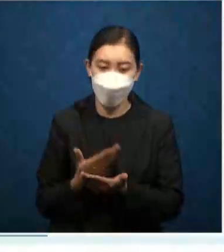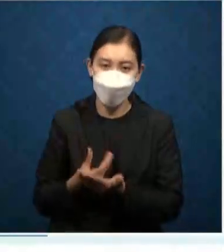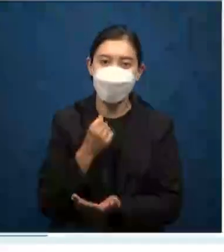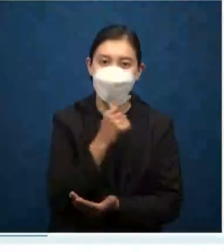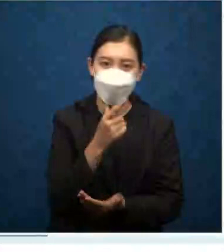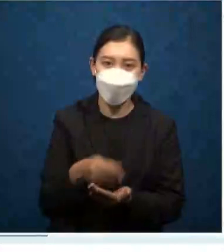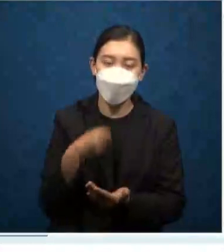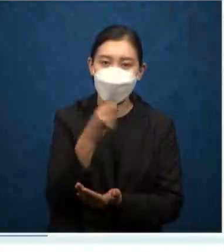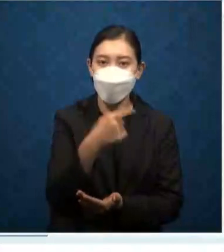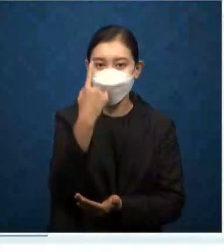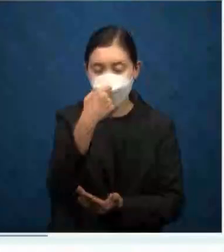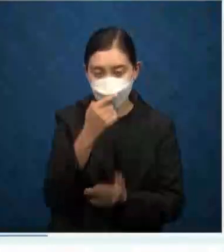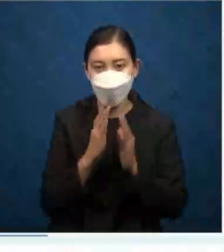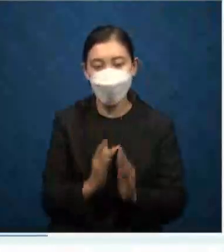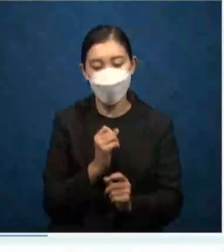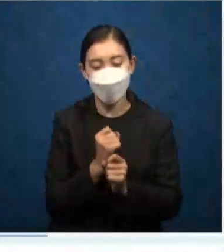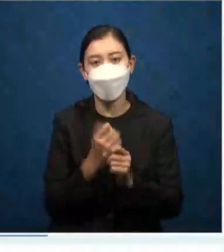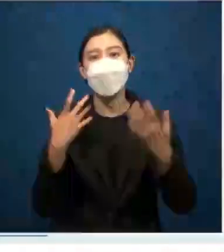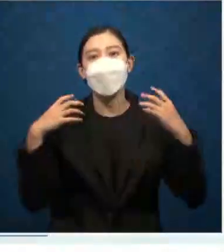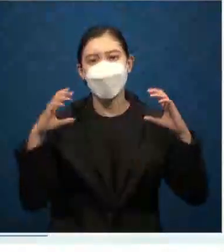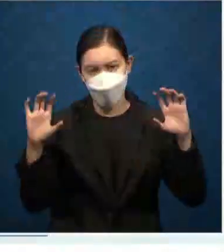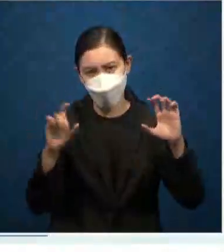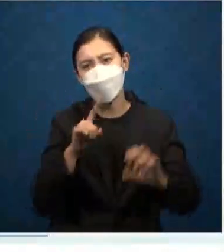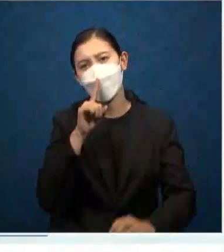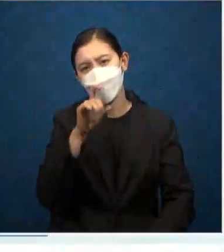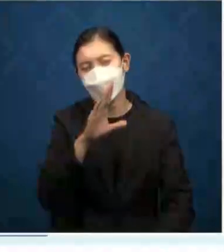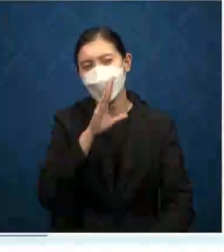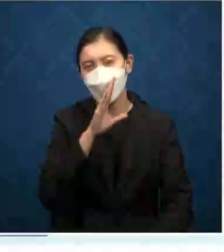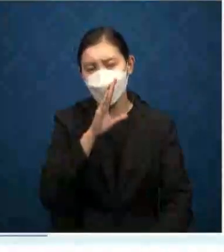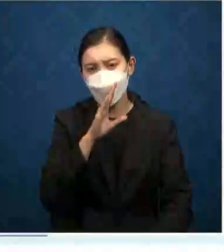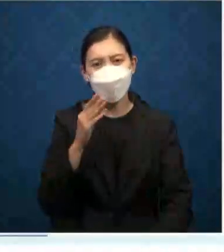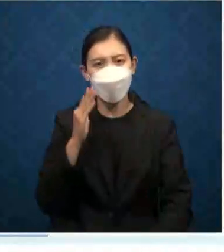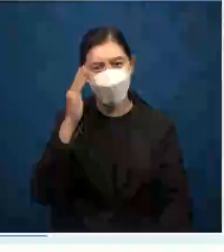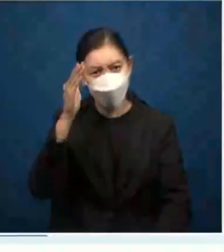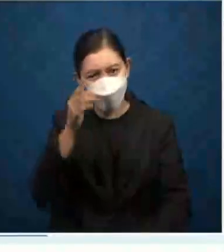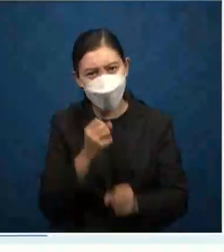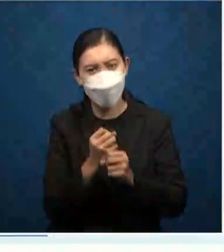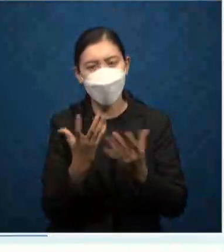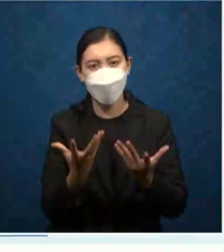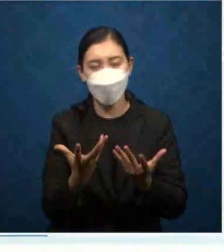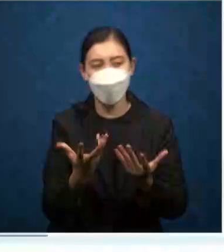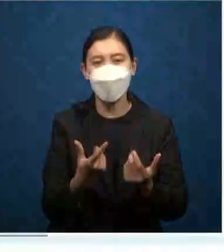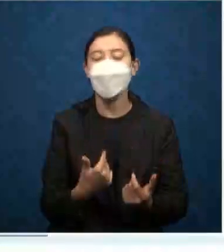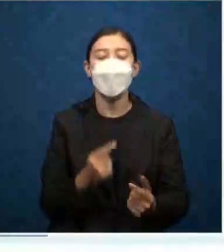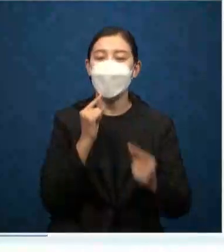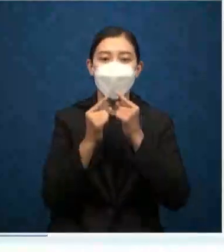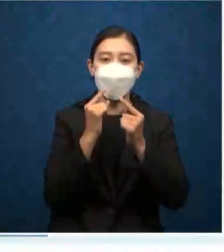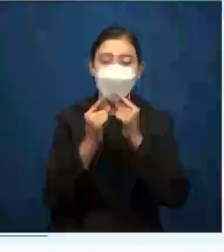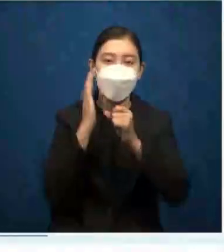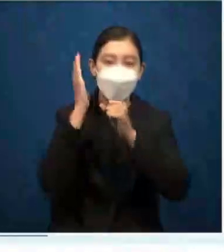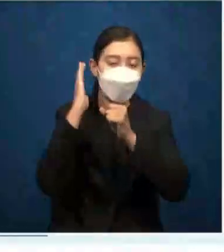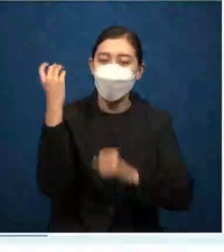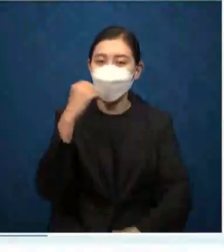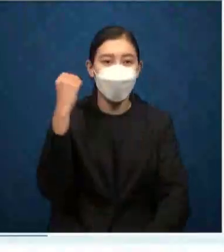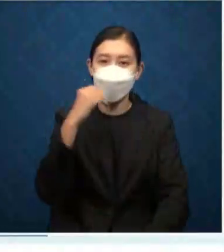รครับท่านประธานเราจะไปต่อได้อย่างไรผมก็ขอย้ำประเด็นนี้อีกครั้งหนึ่งพูดเรื่องนี้ทุกปีครับแล้วก็คงจะ